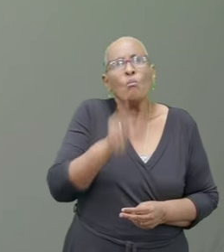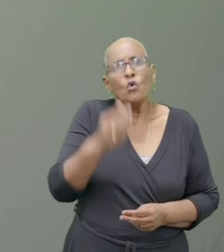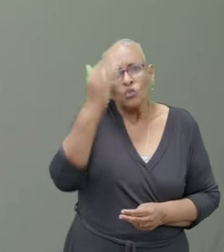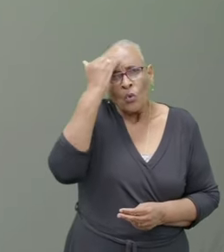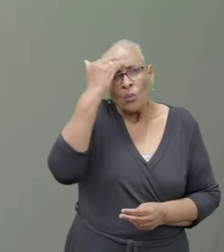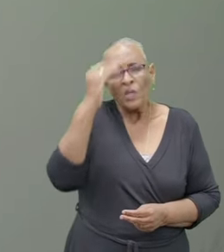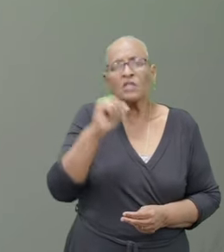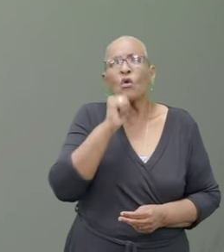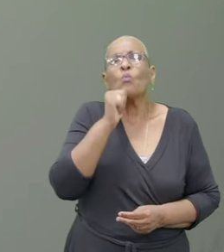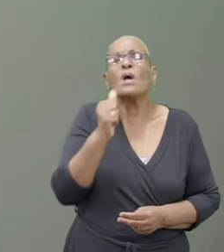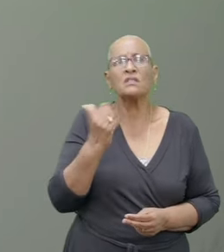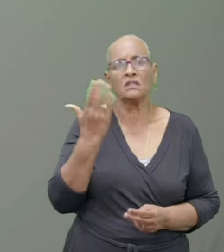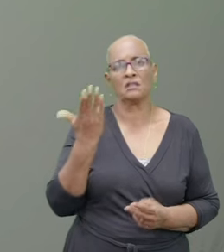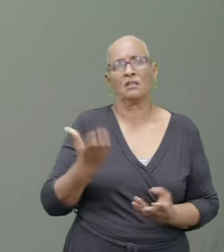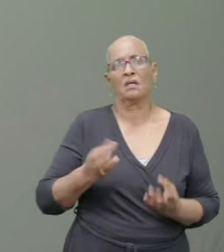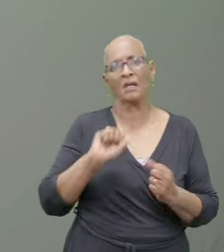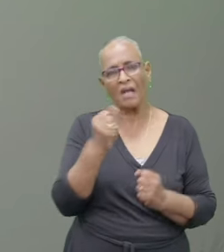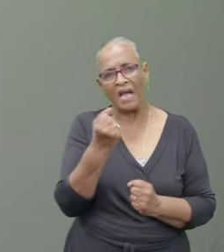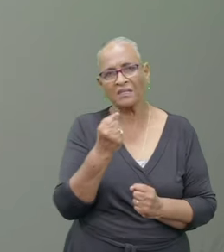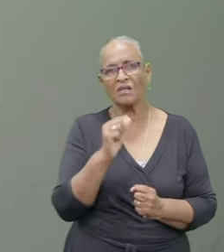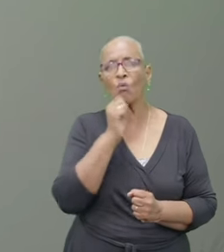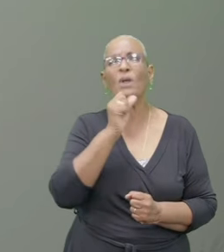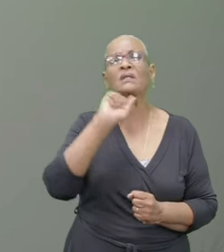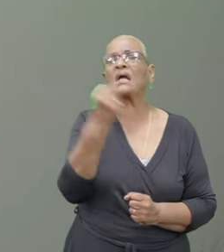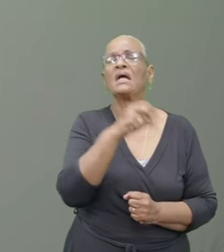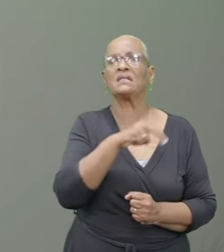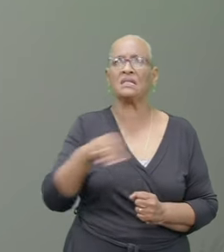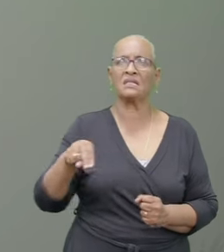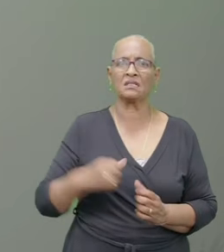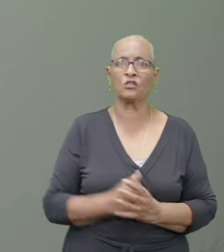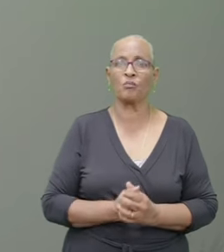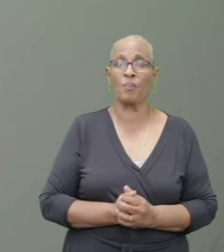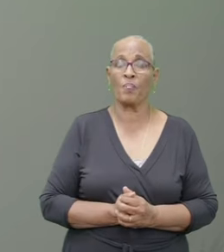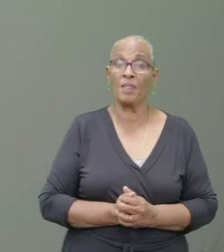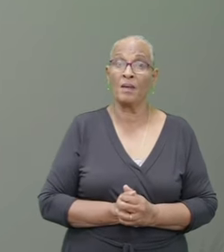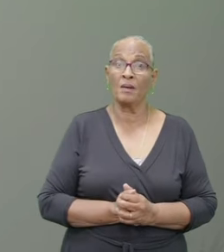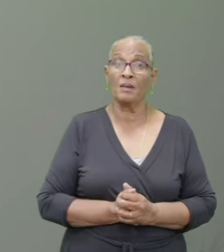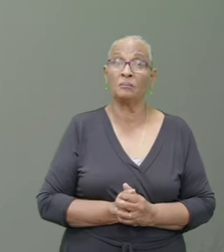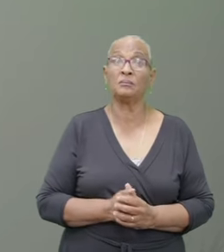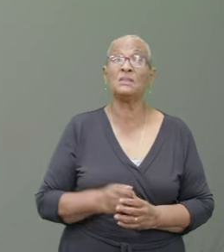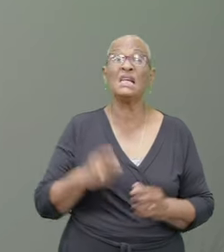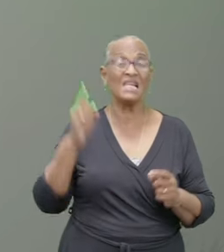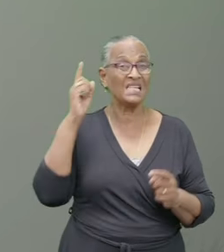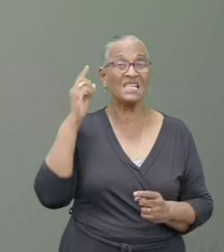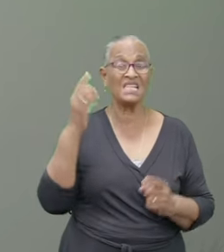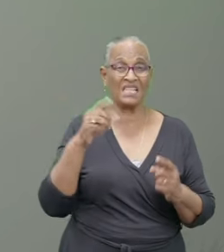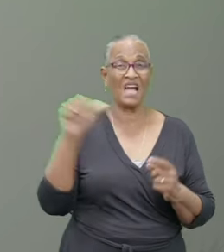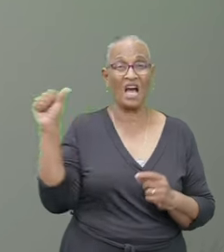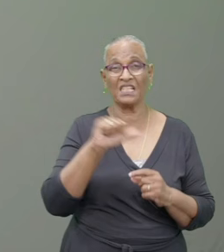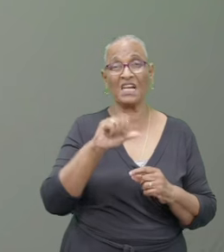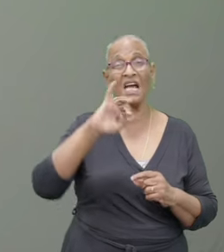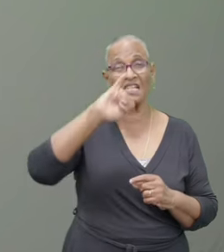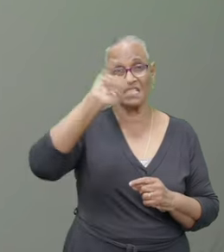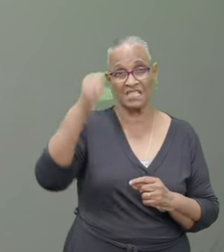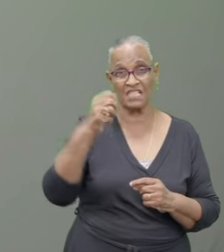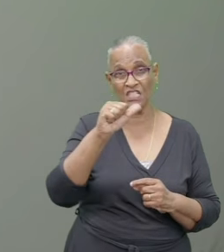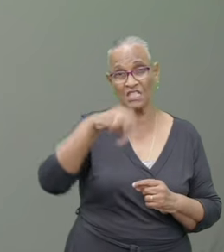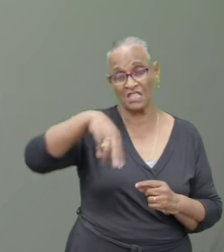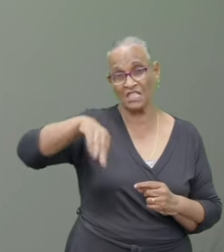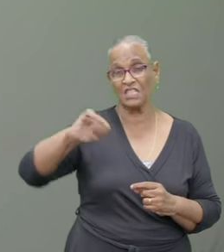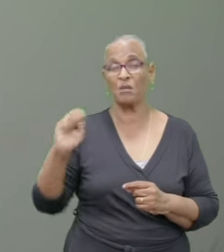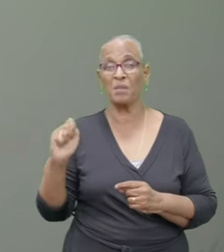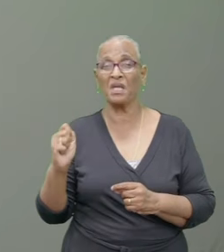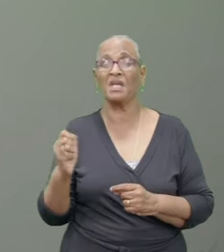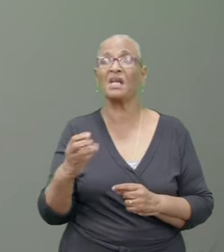betaalt een ziekenhuis tussen de $3,000 en $4,000 netto aan een verpleegkundige. US